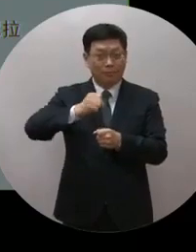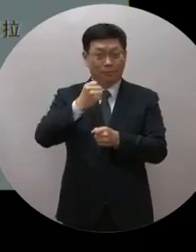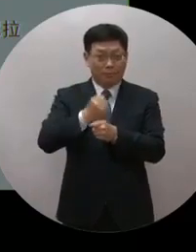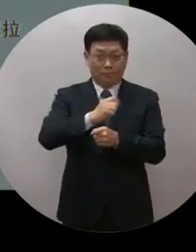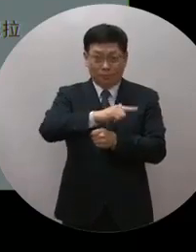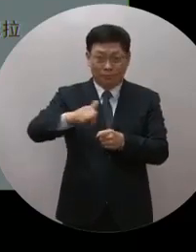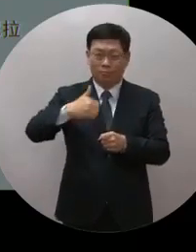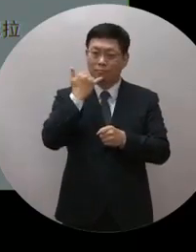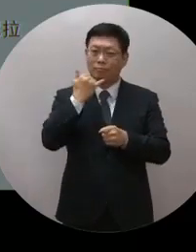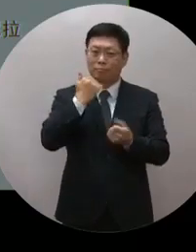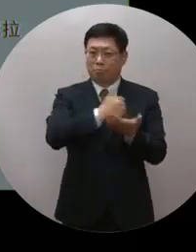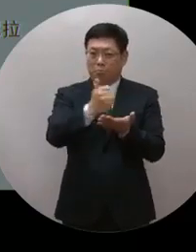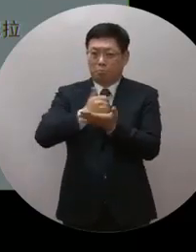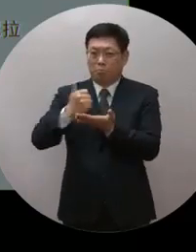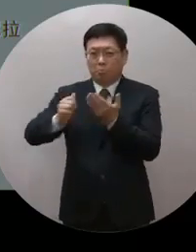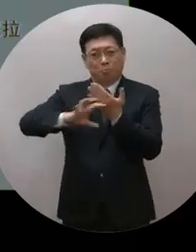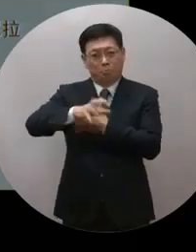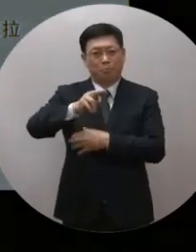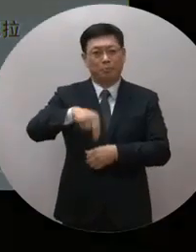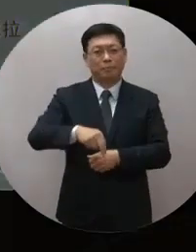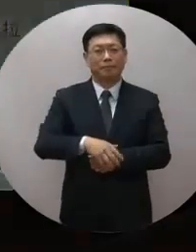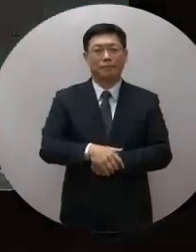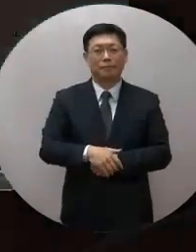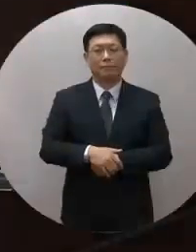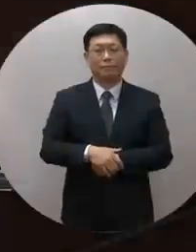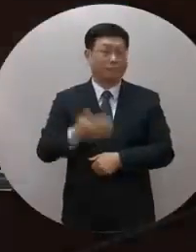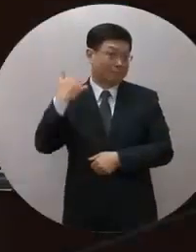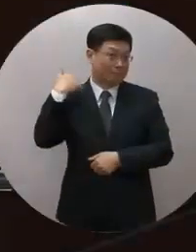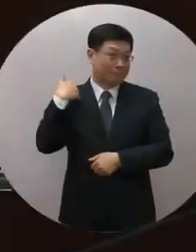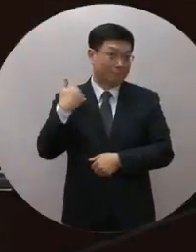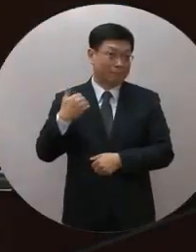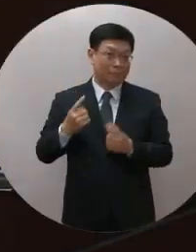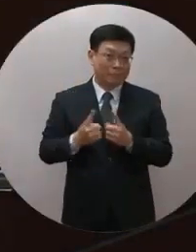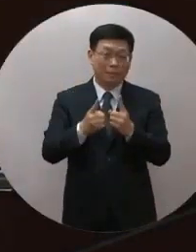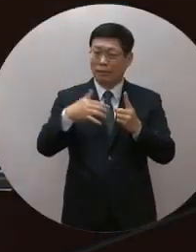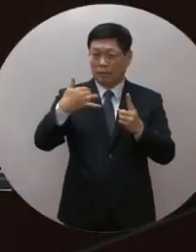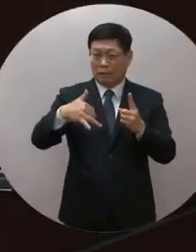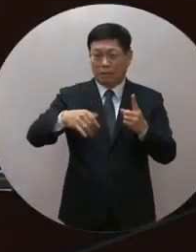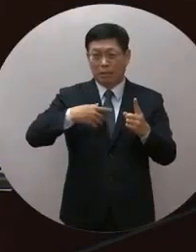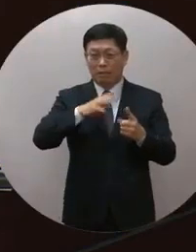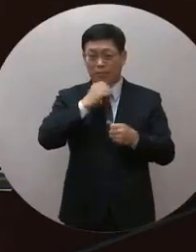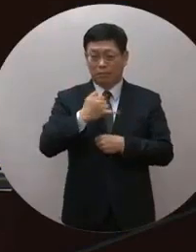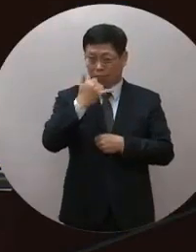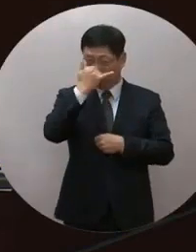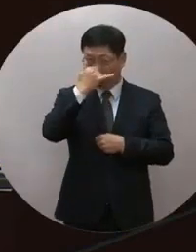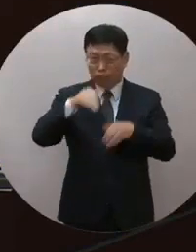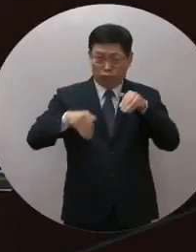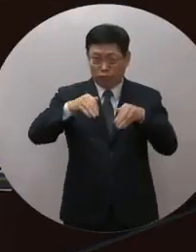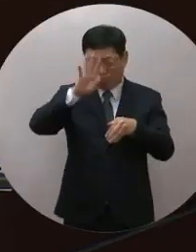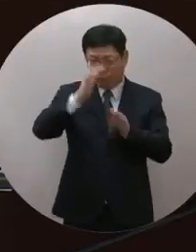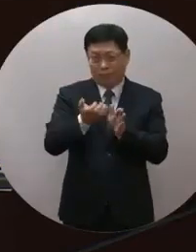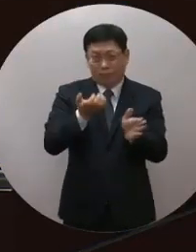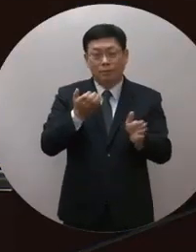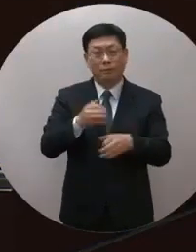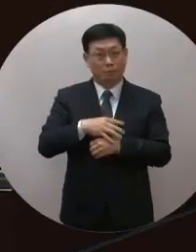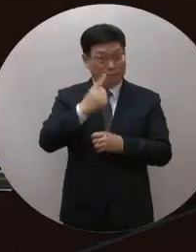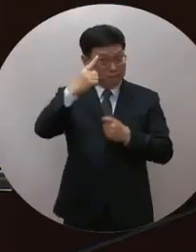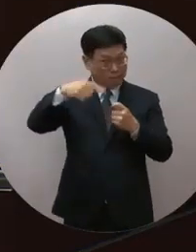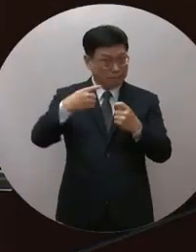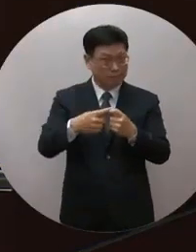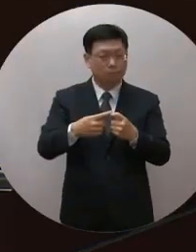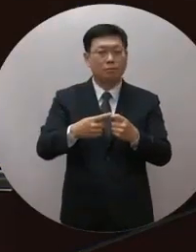度行销全世界。当年在还没有发生可提议前，我们一